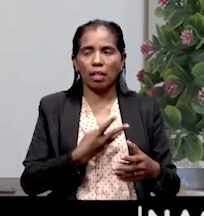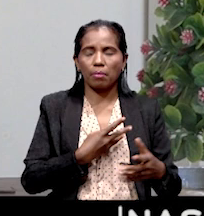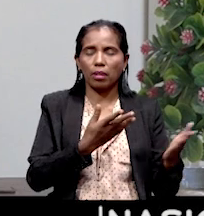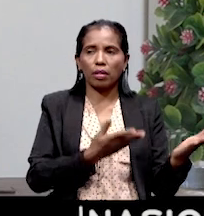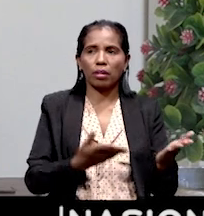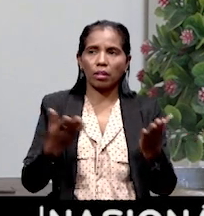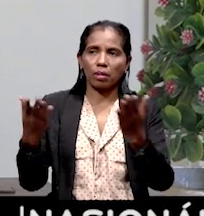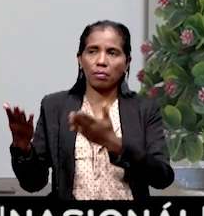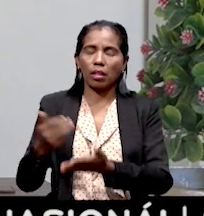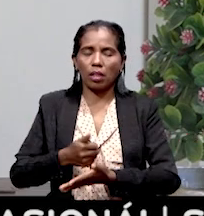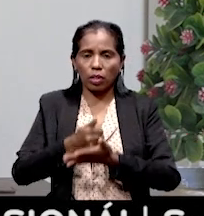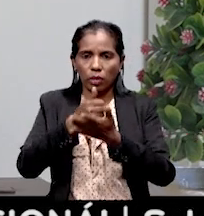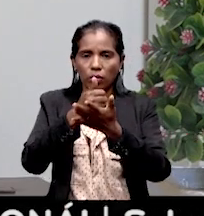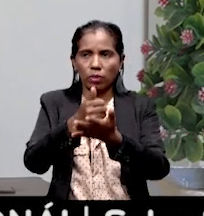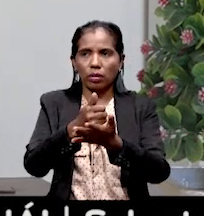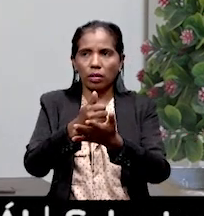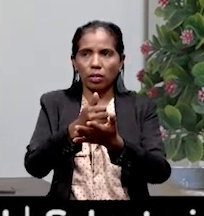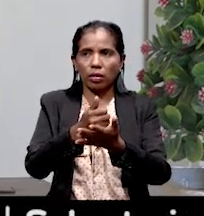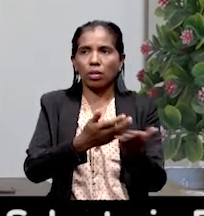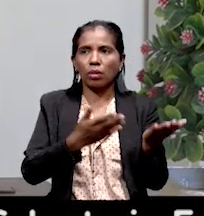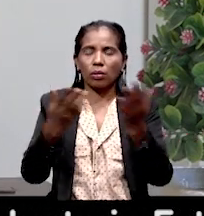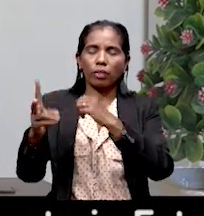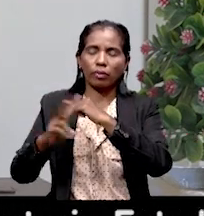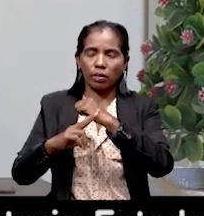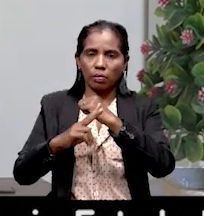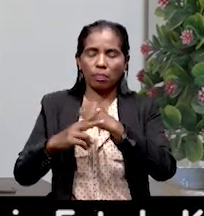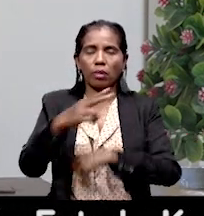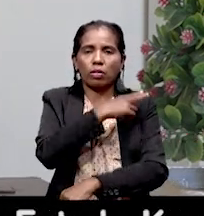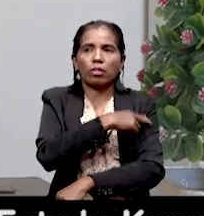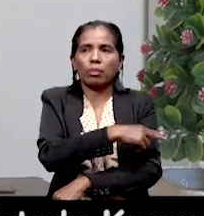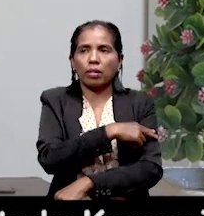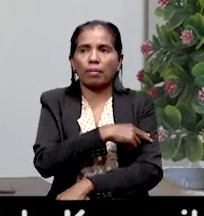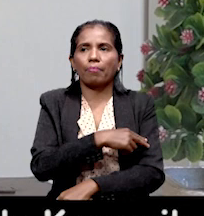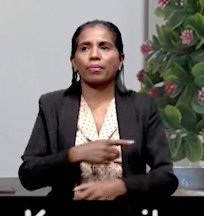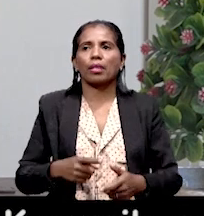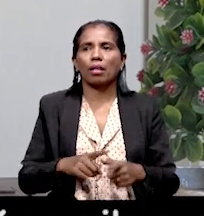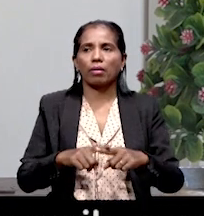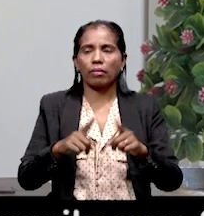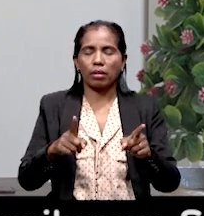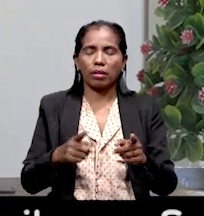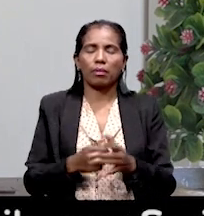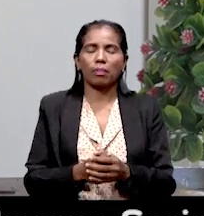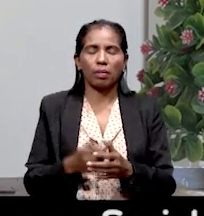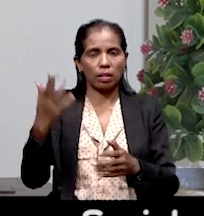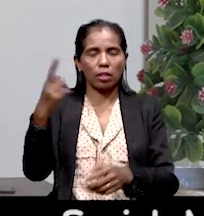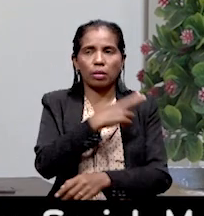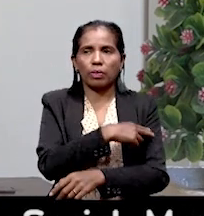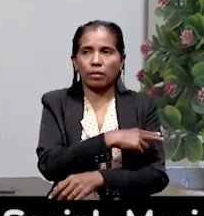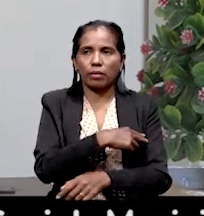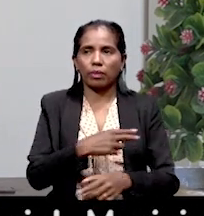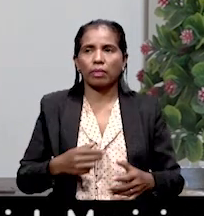aruka sira azurela para lori vítima ba ko hospital nebe vítima na agora hetan tratamento de hospital e